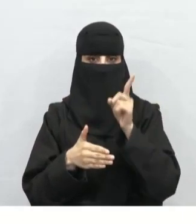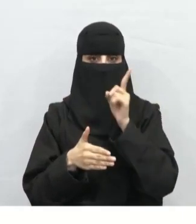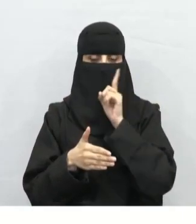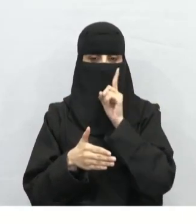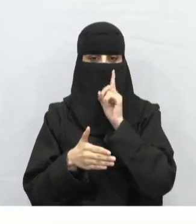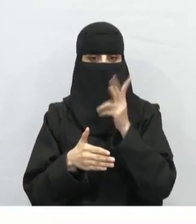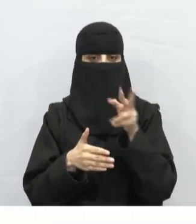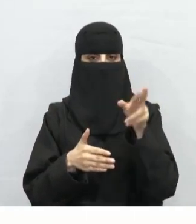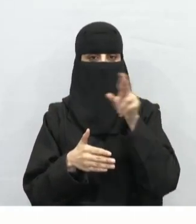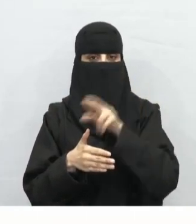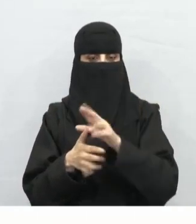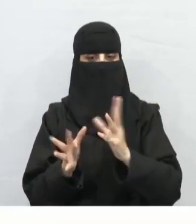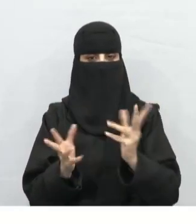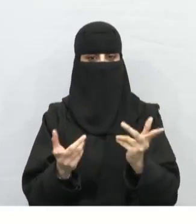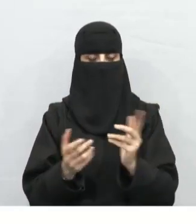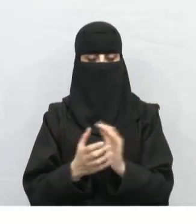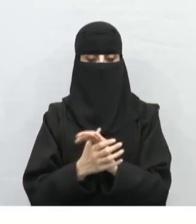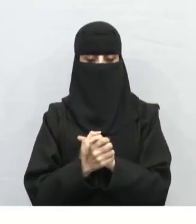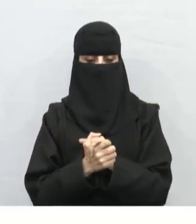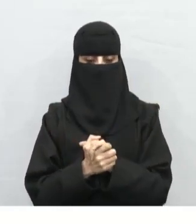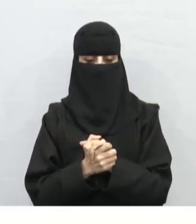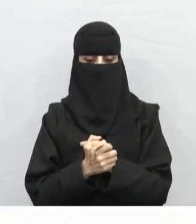الام ماذا قالت